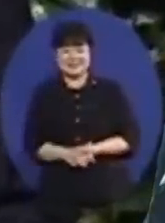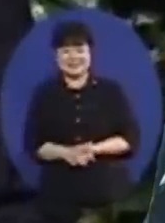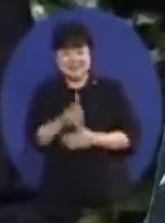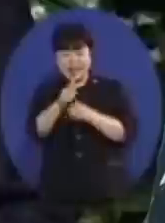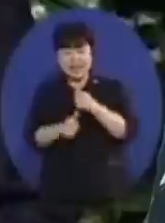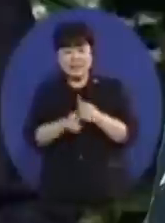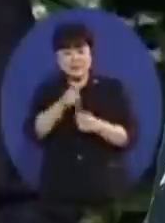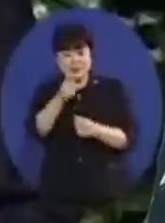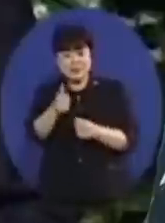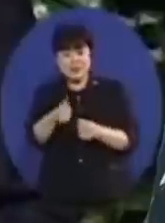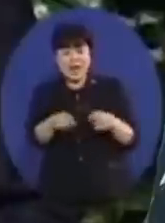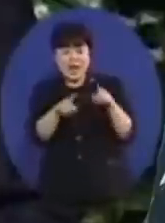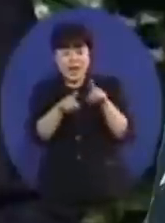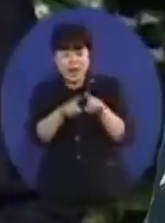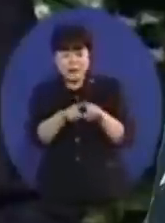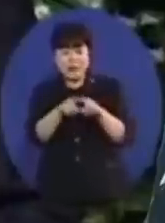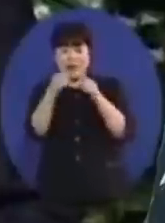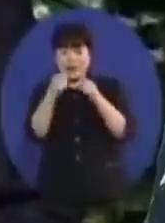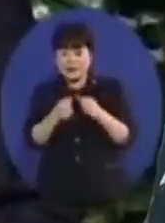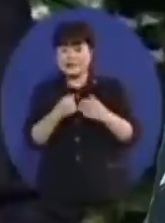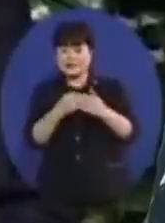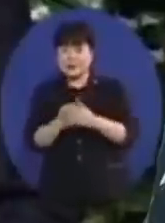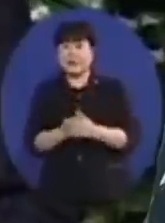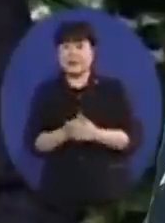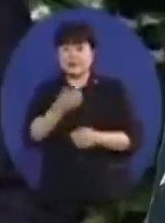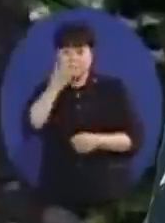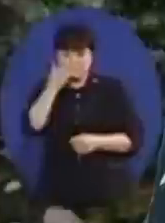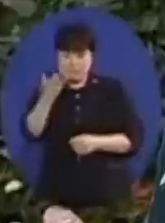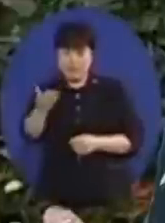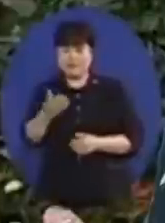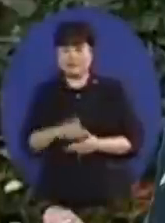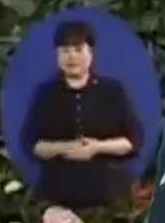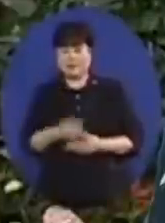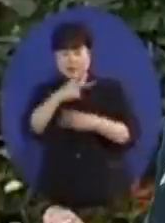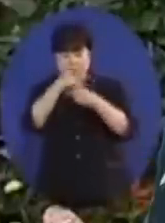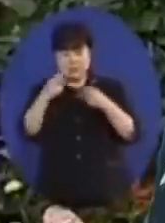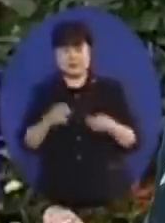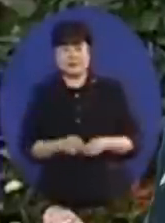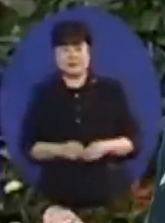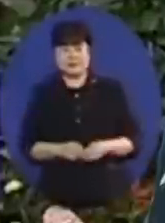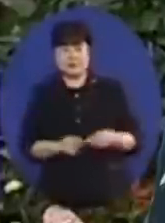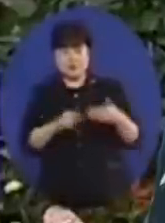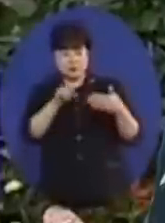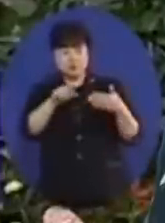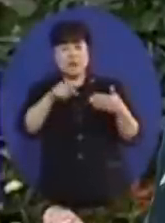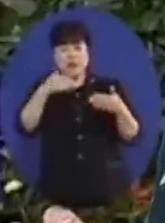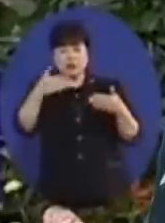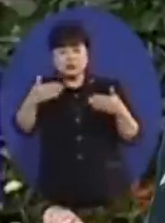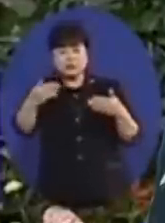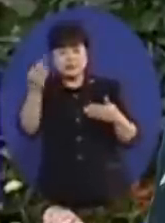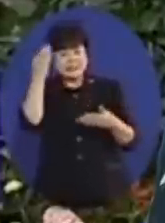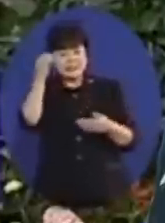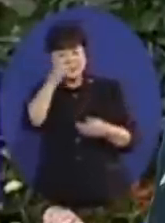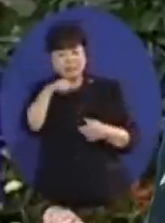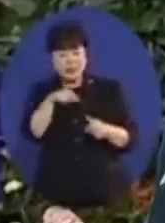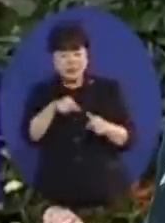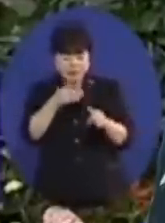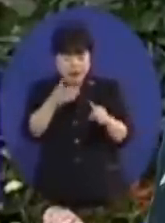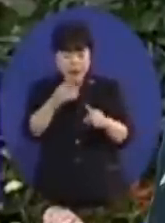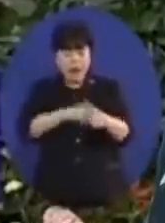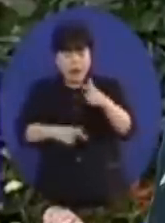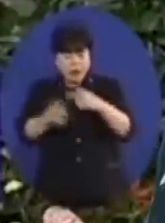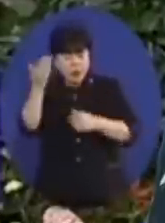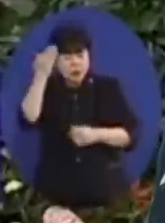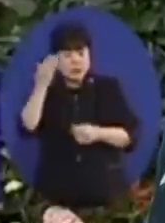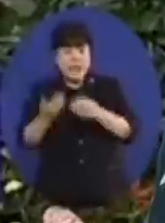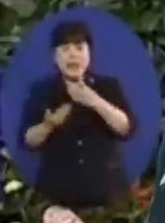하나님이 함께 계시기 때문입니다 잠언서 9장 9절에 지혜 있는 자에게 교훈을 더하라 그가 더욱